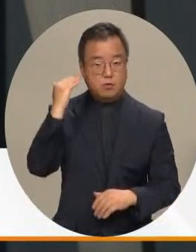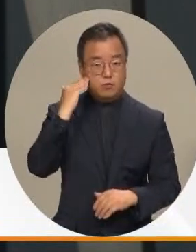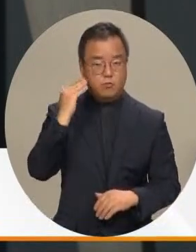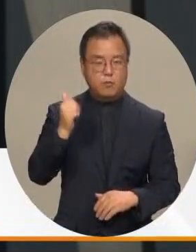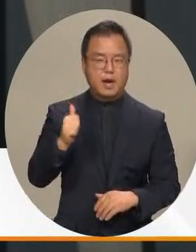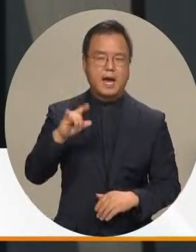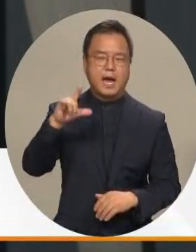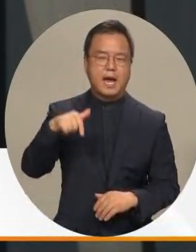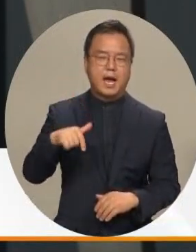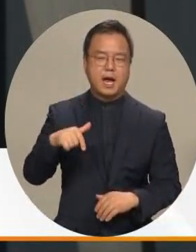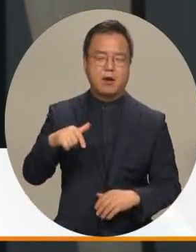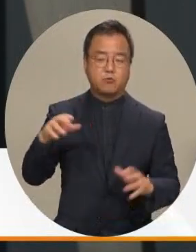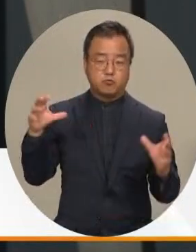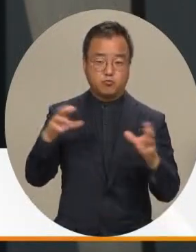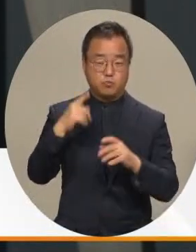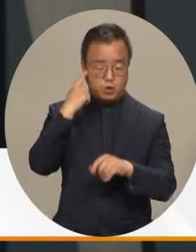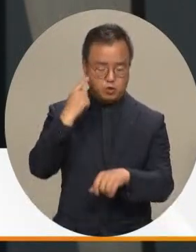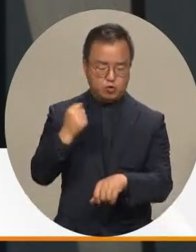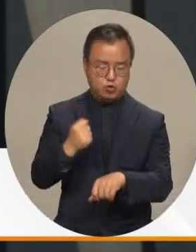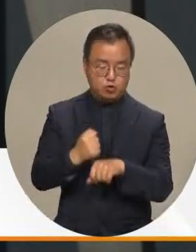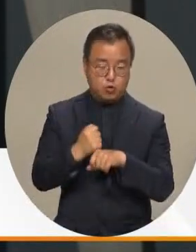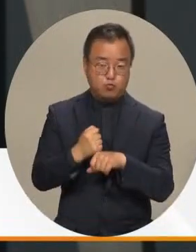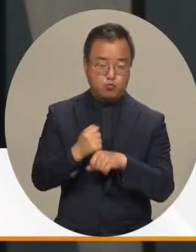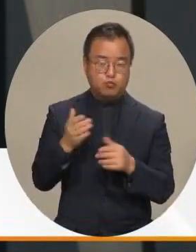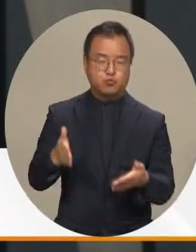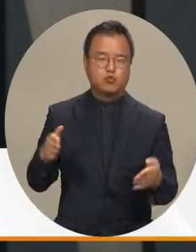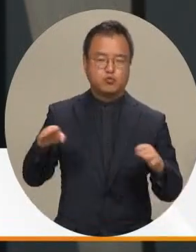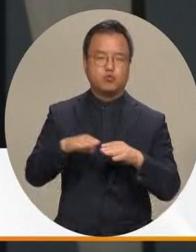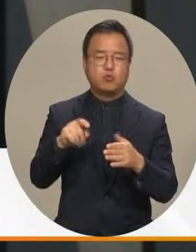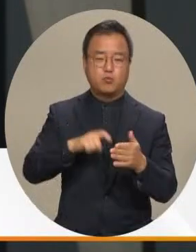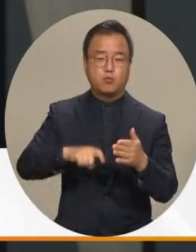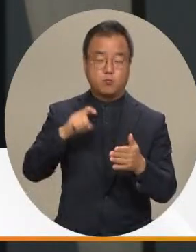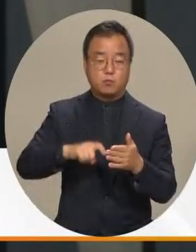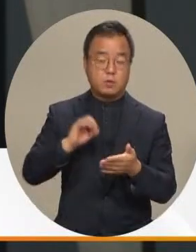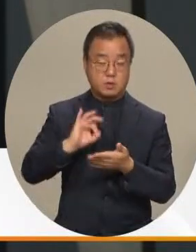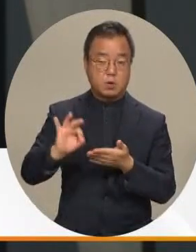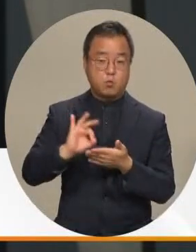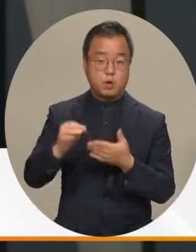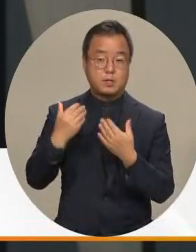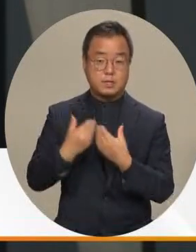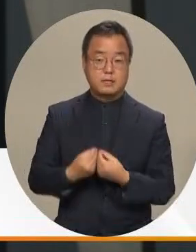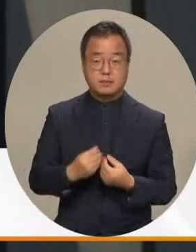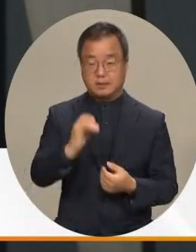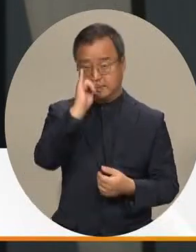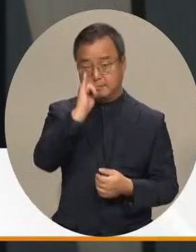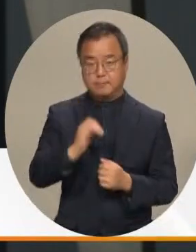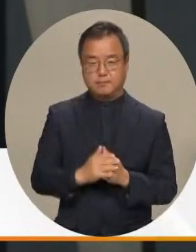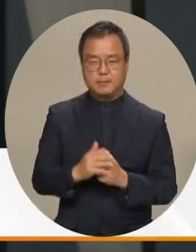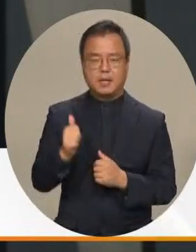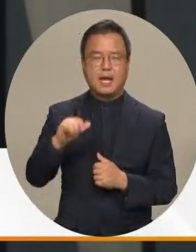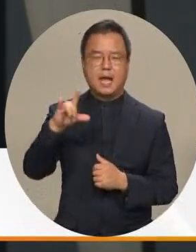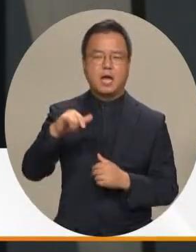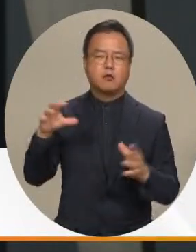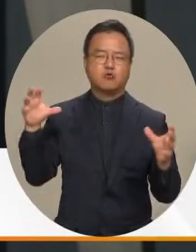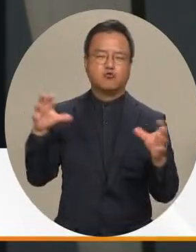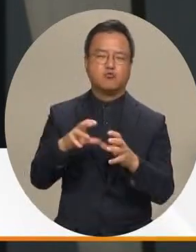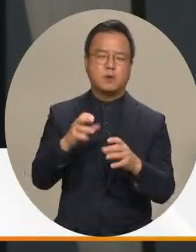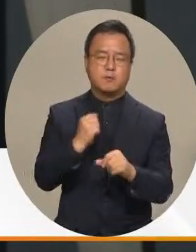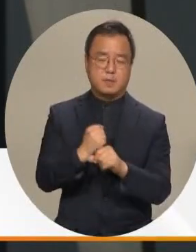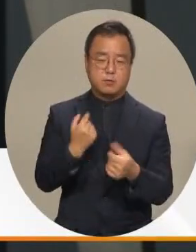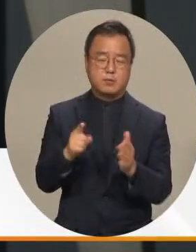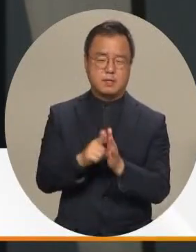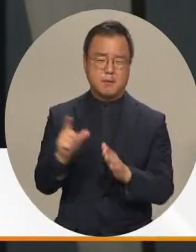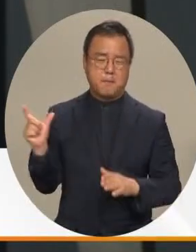한국 핵융합 에너지를 연구원의 케이스타에 토카막을 초전도 사용 예시로 저희가 꼽아볼 수 있을 것 같습니다 핵융합을 일으키기 위해서는